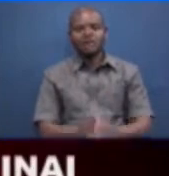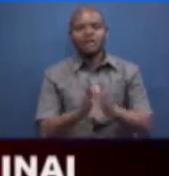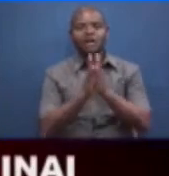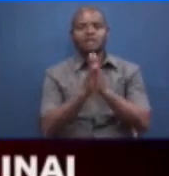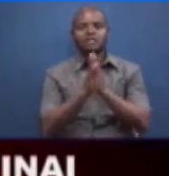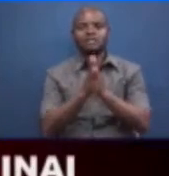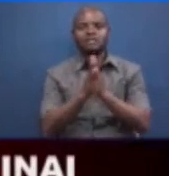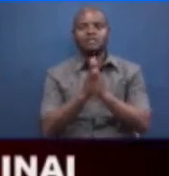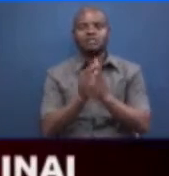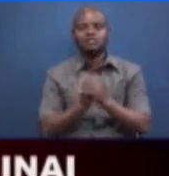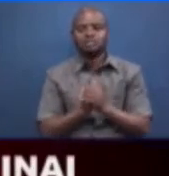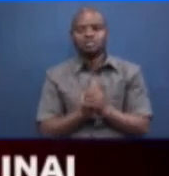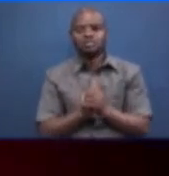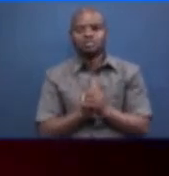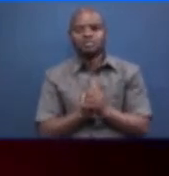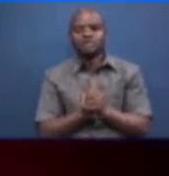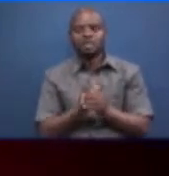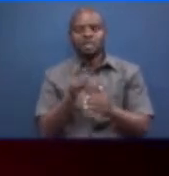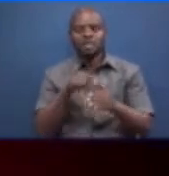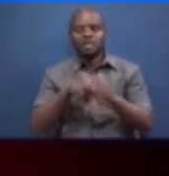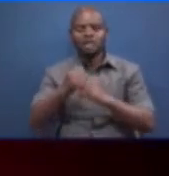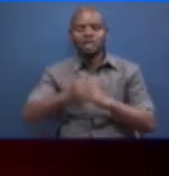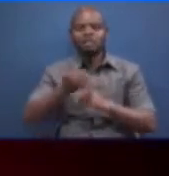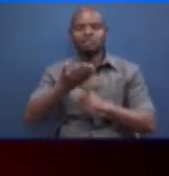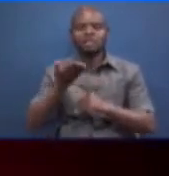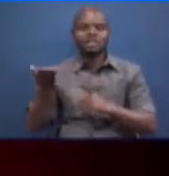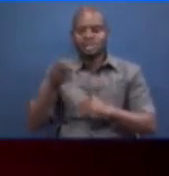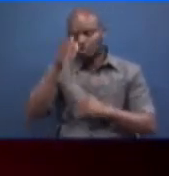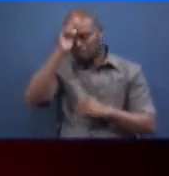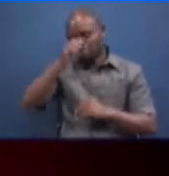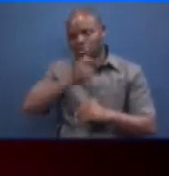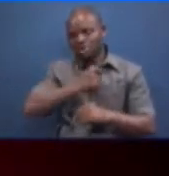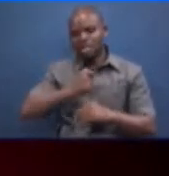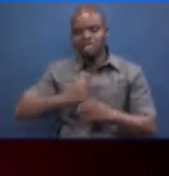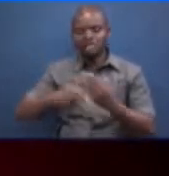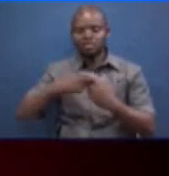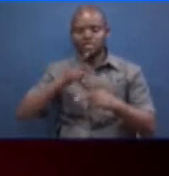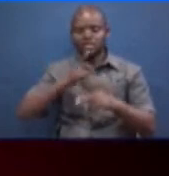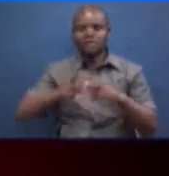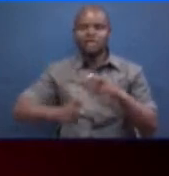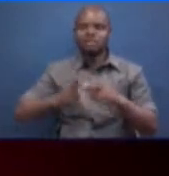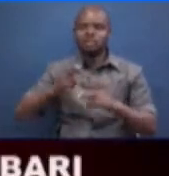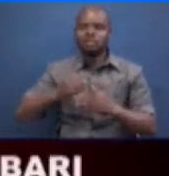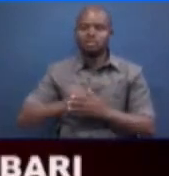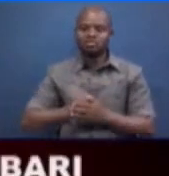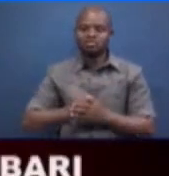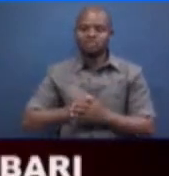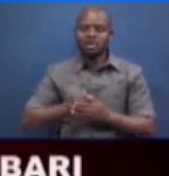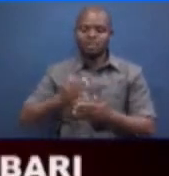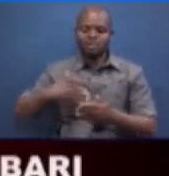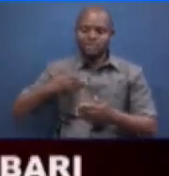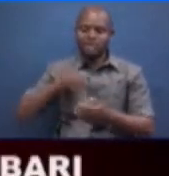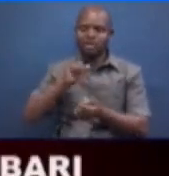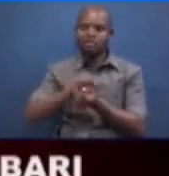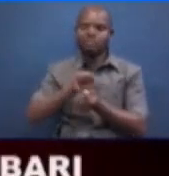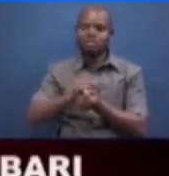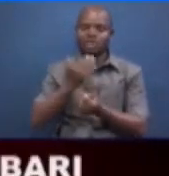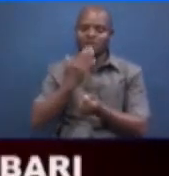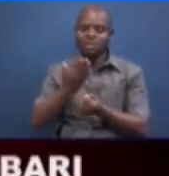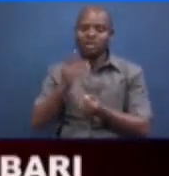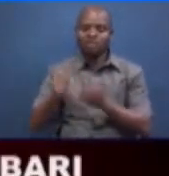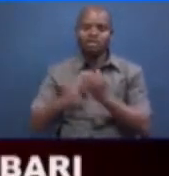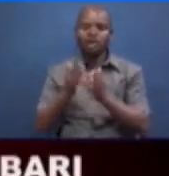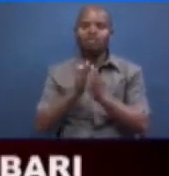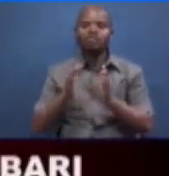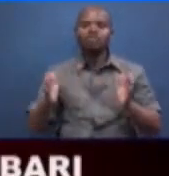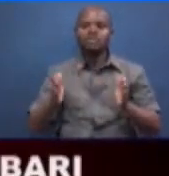Asante Saidi Makala. Katika hatua nyingine, Mheshimiwa Rais Dr. Samia Suluhu Hassan amevitaka vyombo vya habari